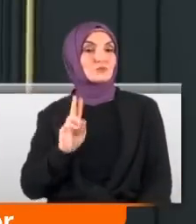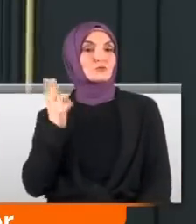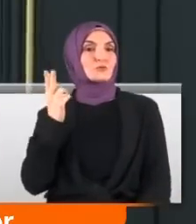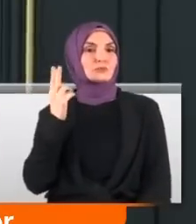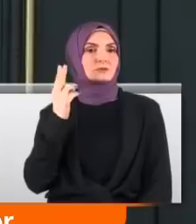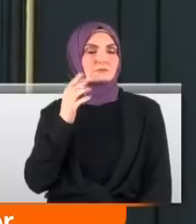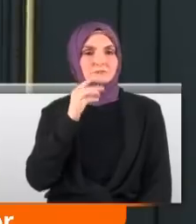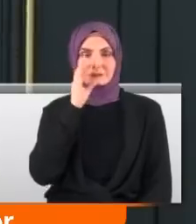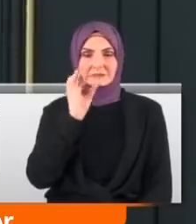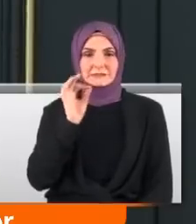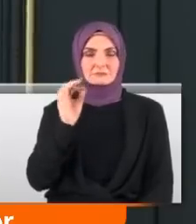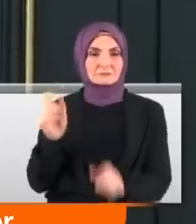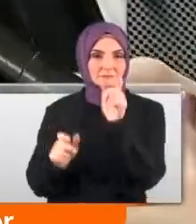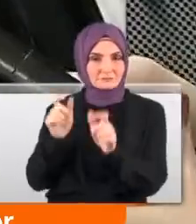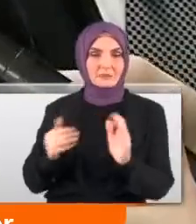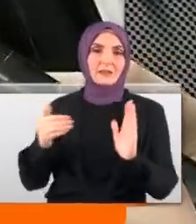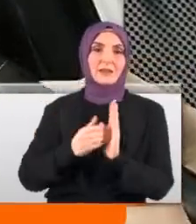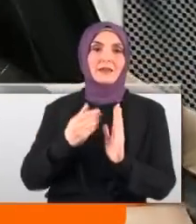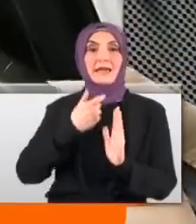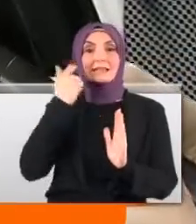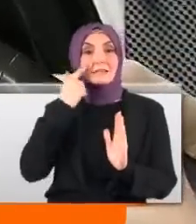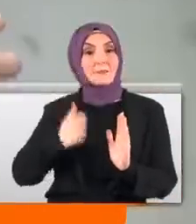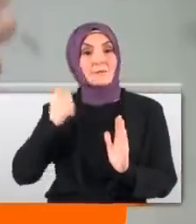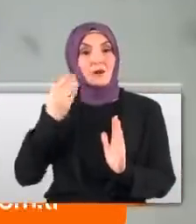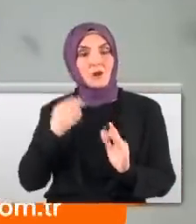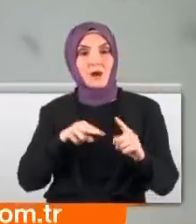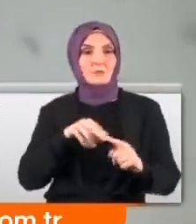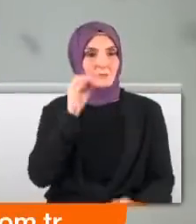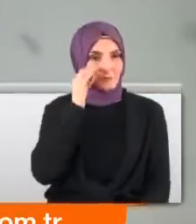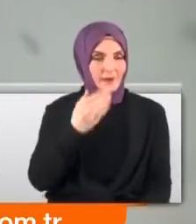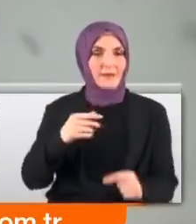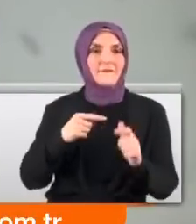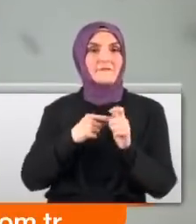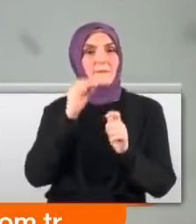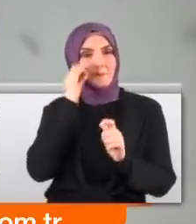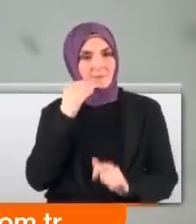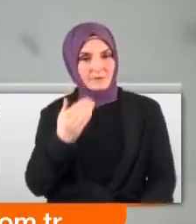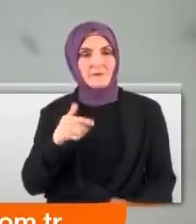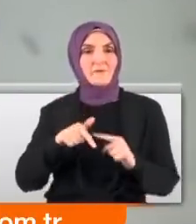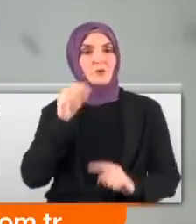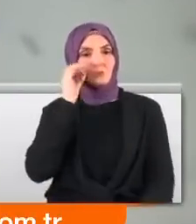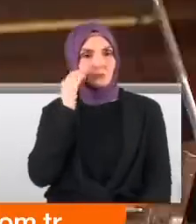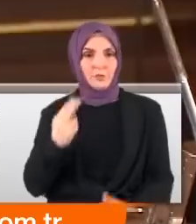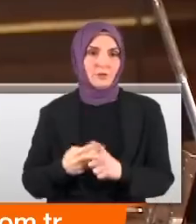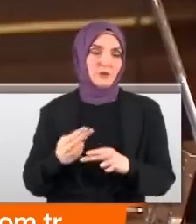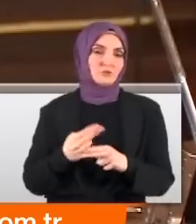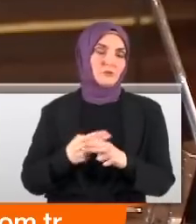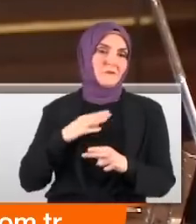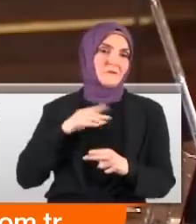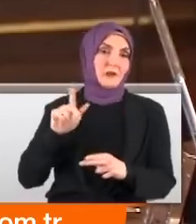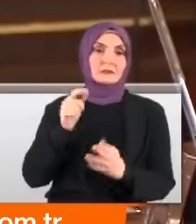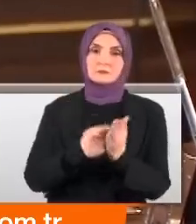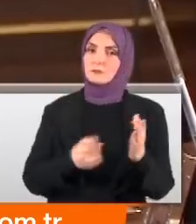dönemde bakanlık yapmış Abdülhamit Gül, Efkan Ala, Faruk Çelik gibi tecrübeli isimler de listede yer aldı. Burdur